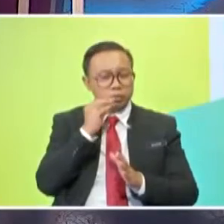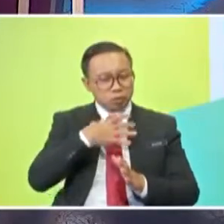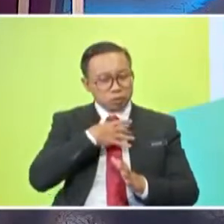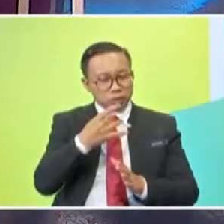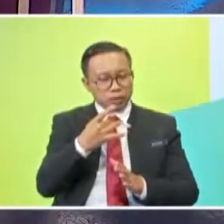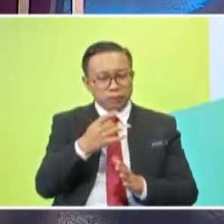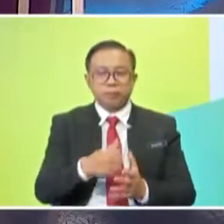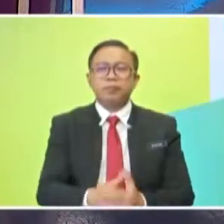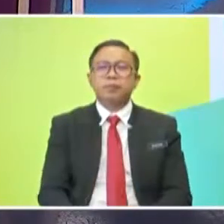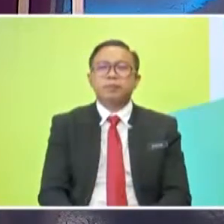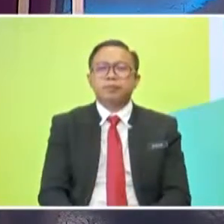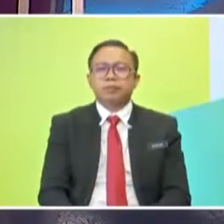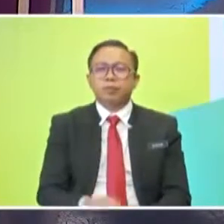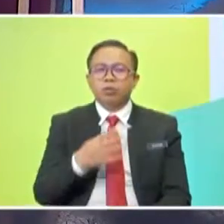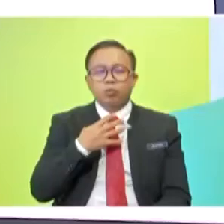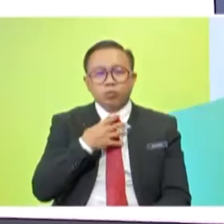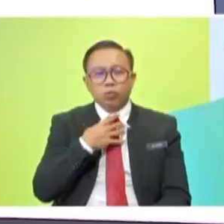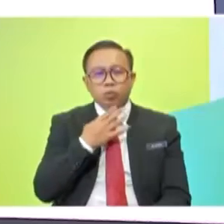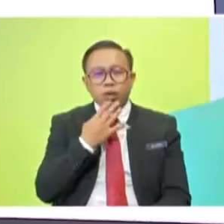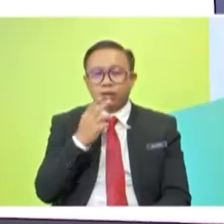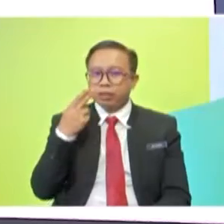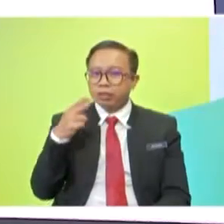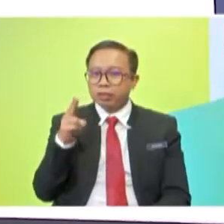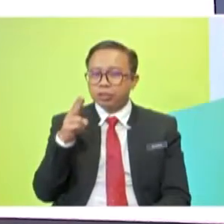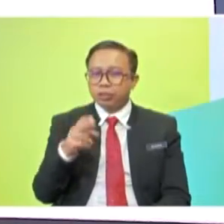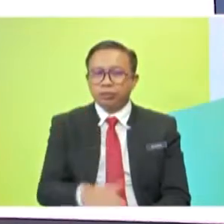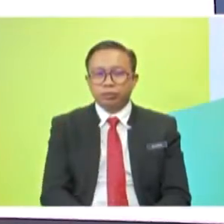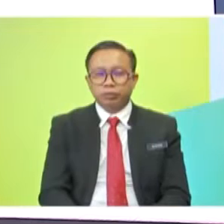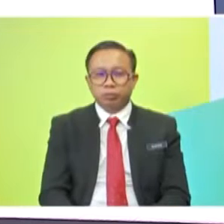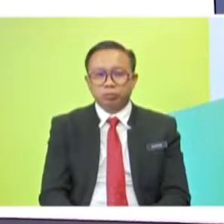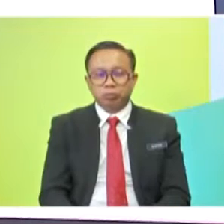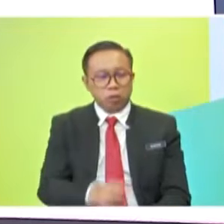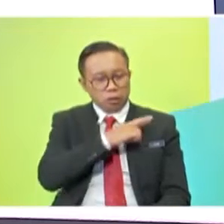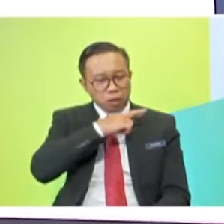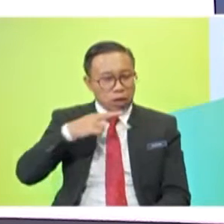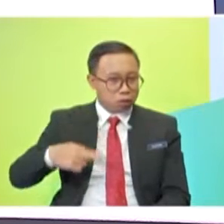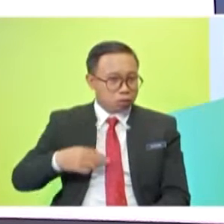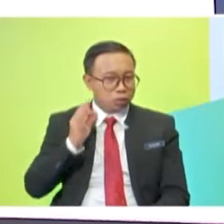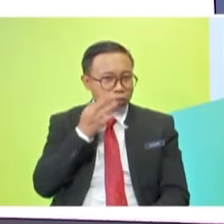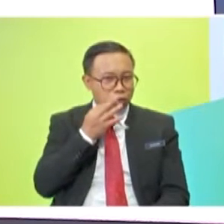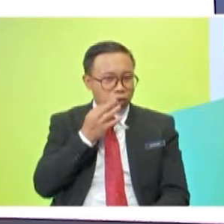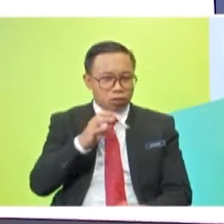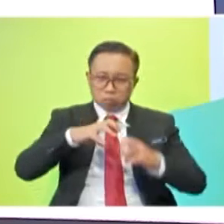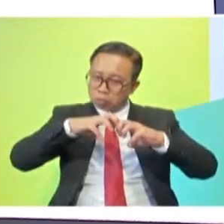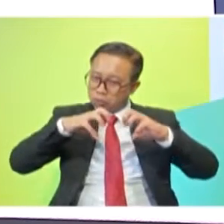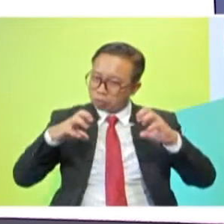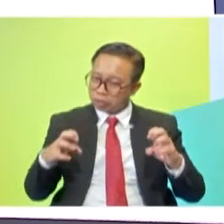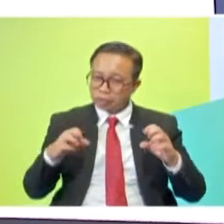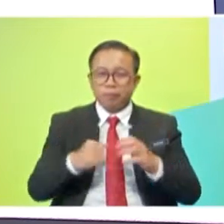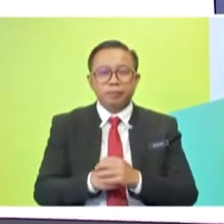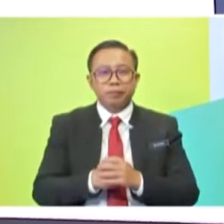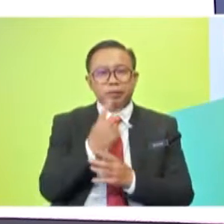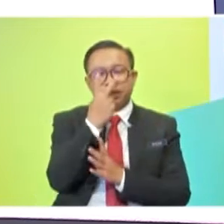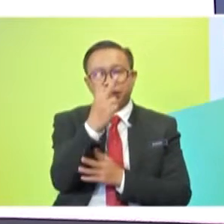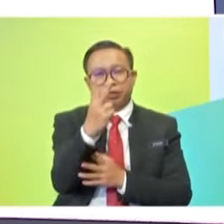photo warna hijau ini ilah Raja bagi sekali buah yaitu buah durian baik langit-langit kita